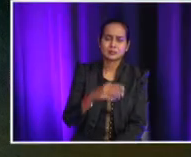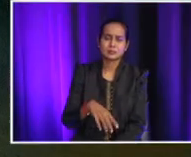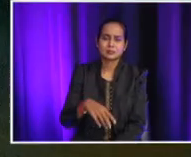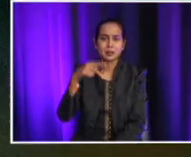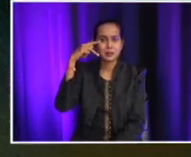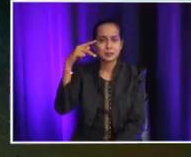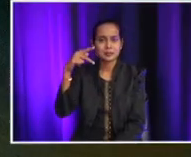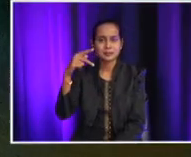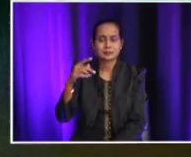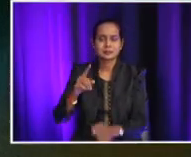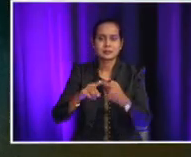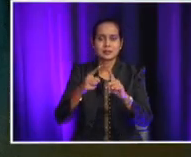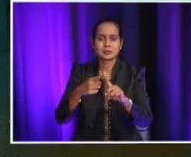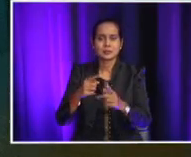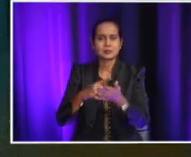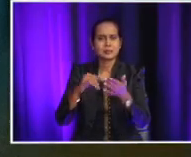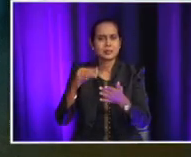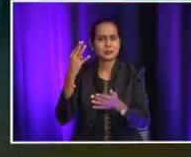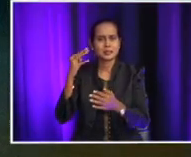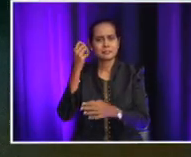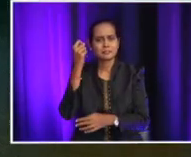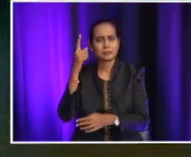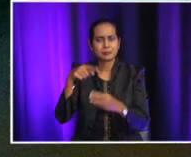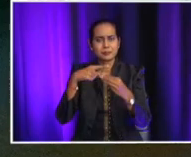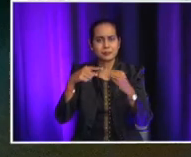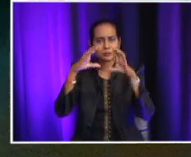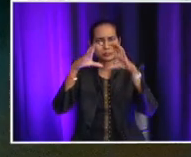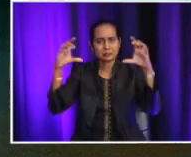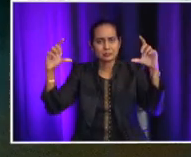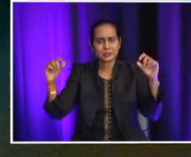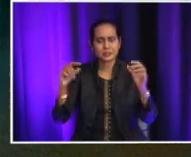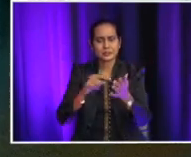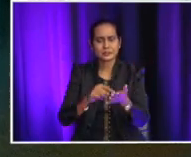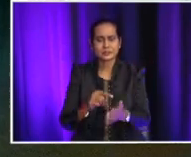paham dengan petikan ini siapa Nak coba